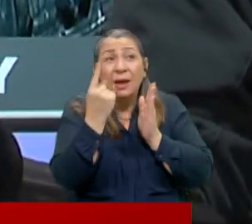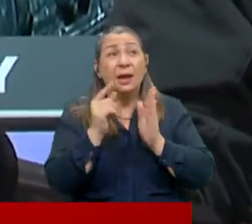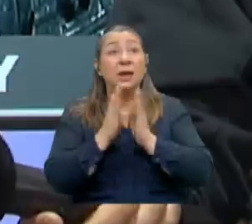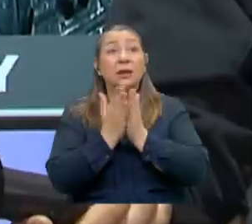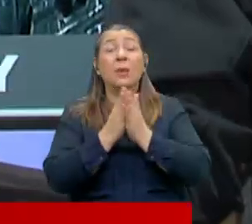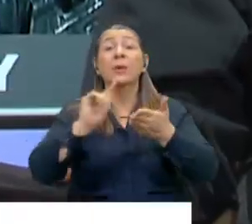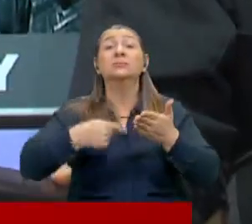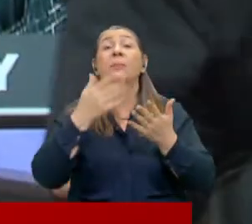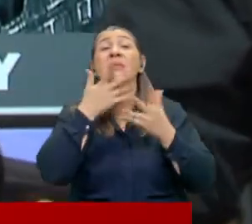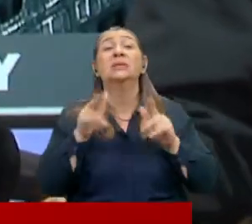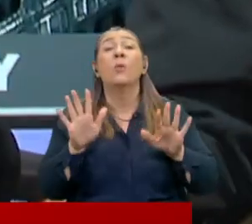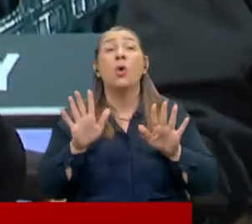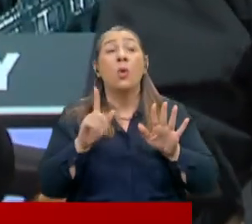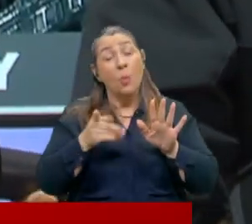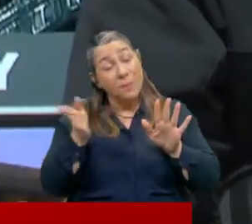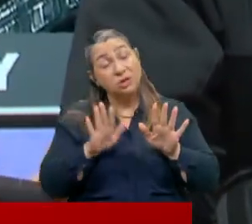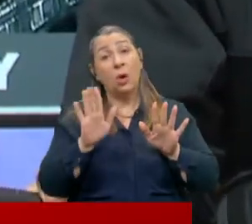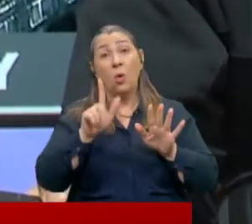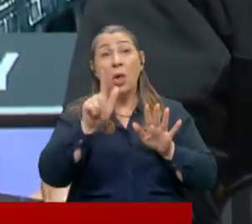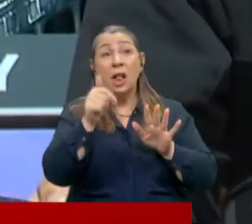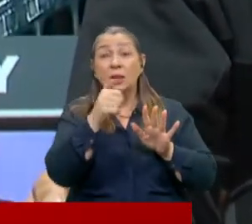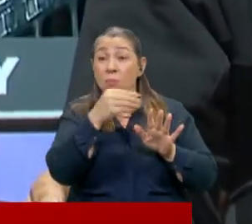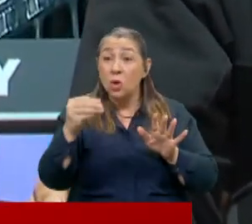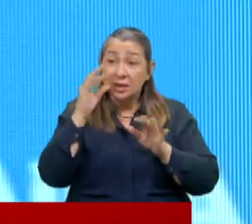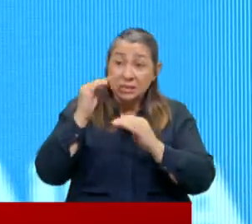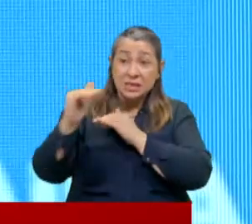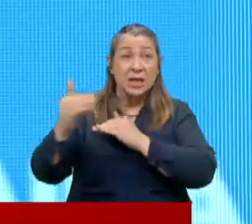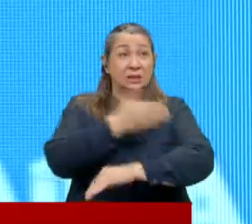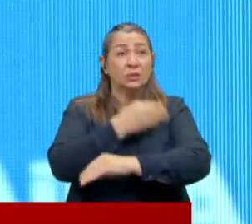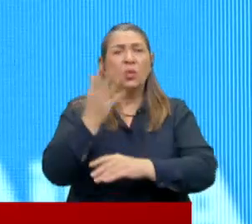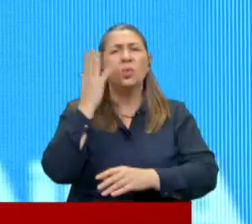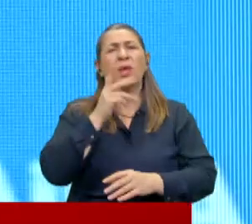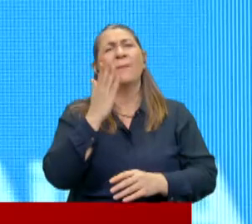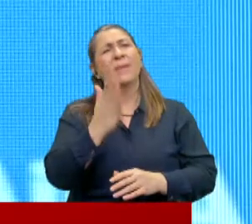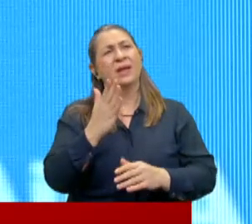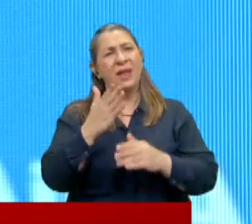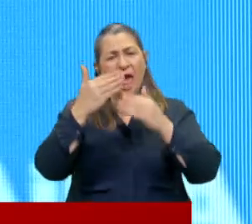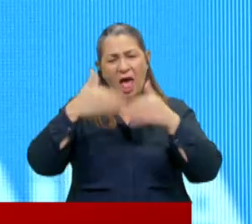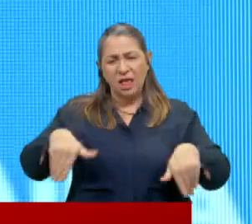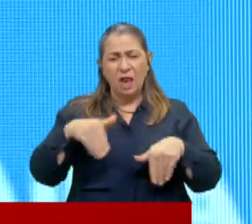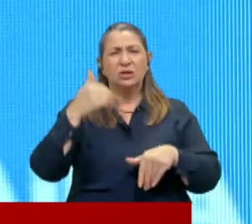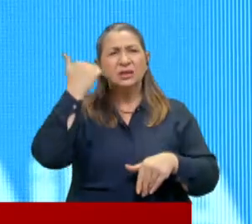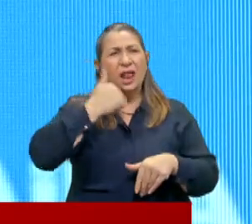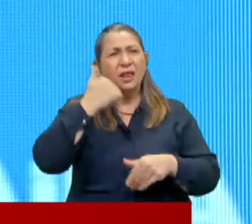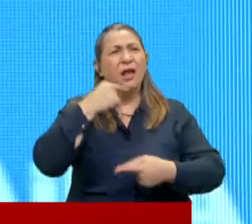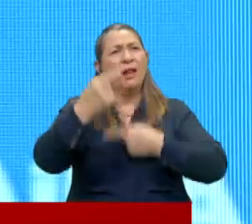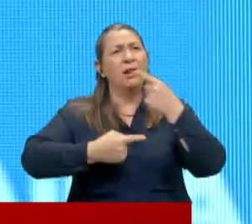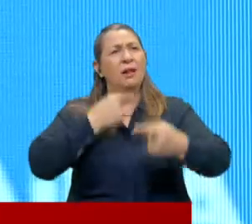Kitap imzalamaya benzemez. Bu başka bir şey. 16 milyon insan etkileniyor. Utanmadan engelleniyoruz